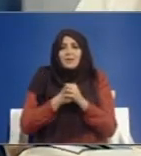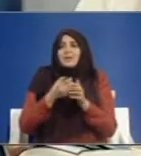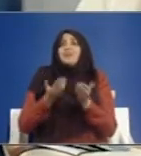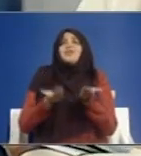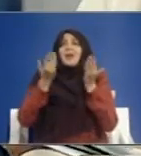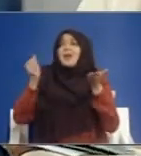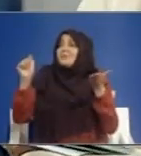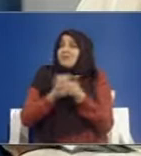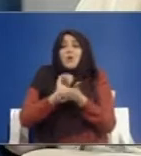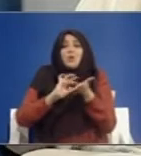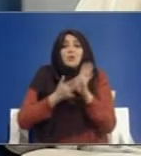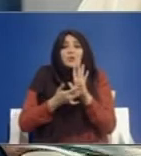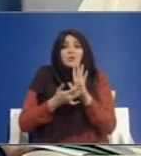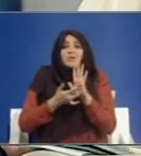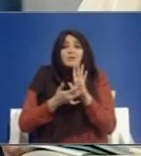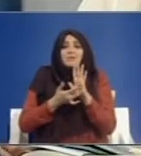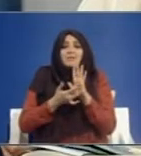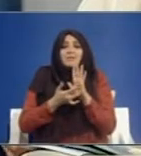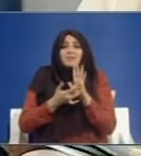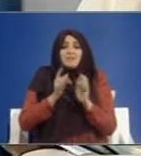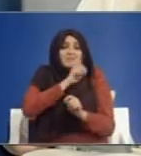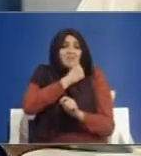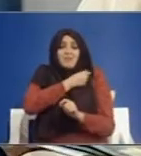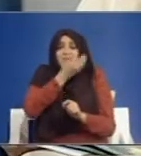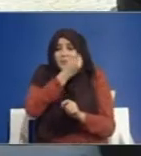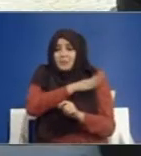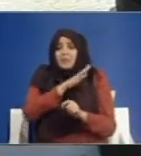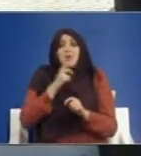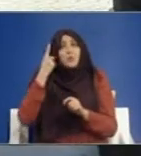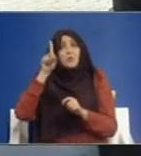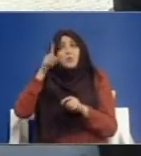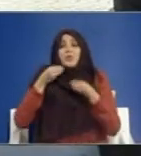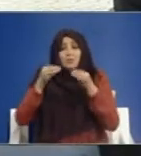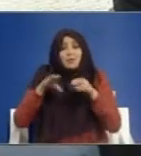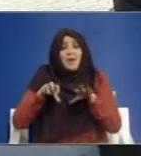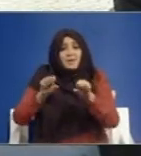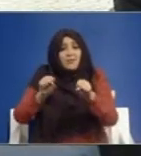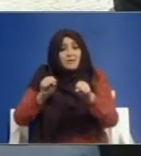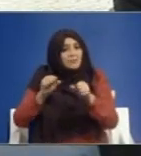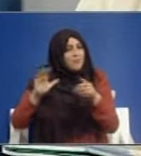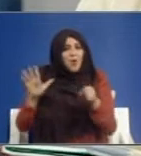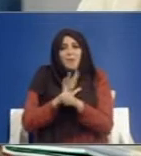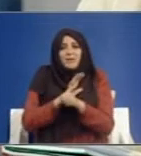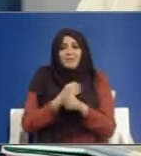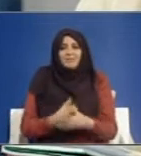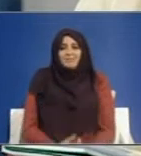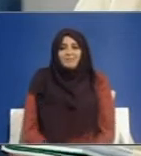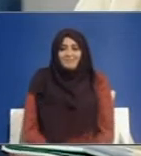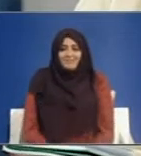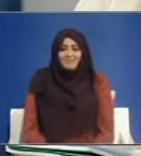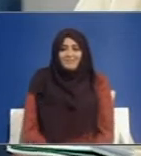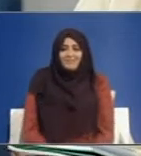كلها وتقضى حاجتك. تقضى حاجتك ما شاء الله. شكرا شيخنا الشيخ محمد. كفيت همك وغفر ذنبك. صح.